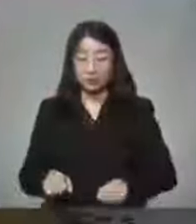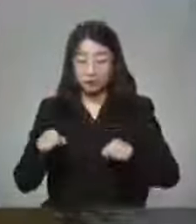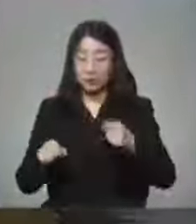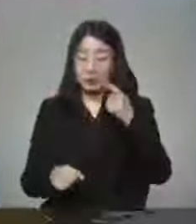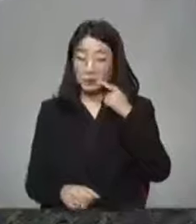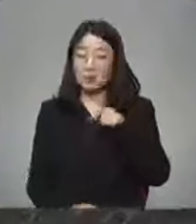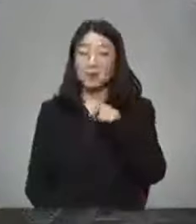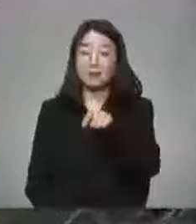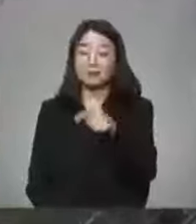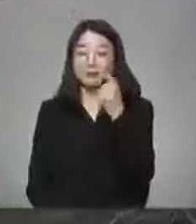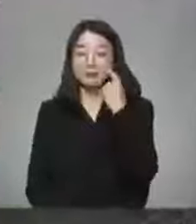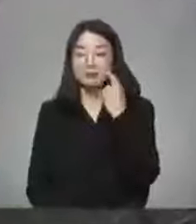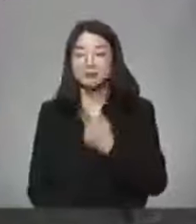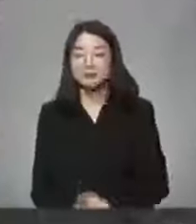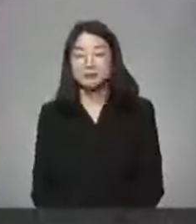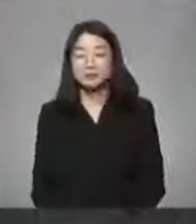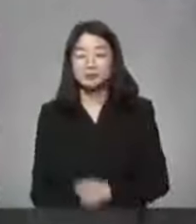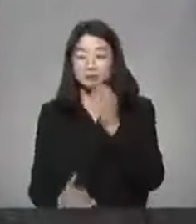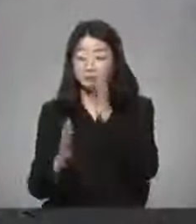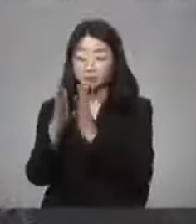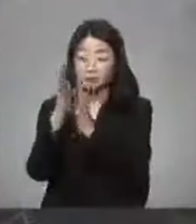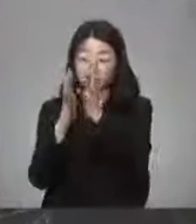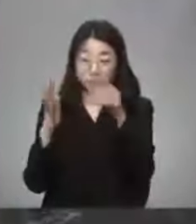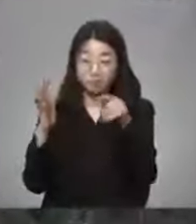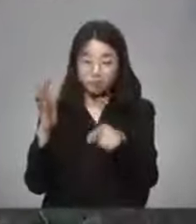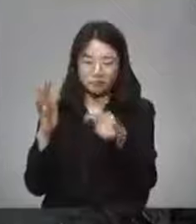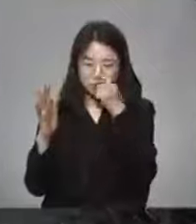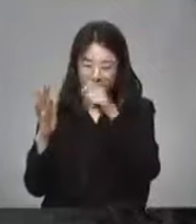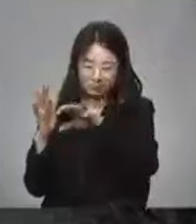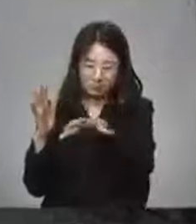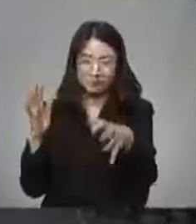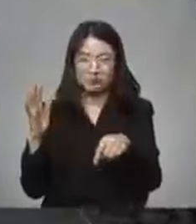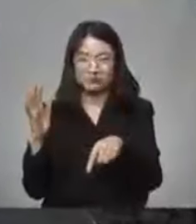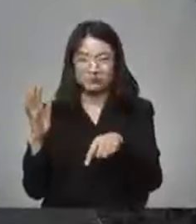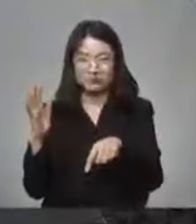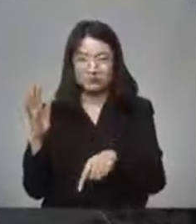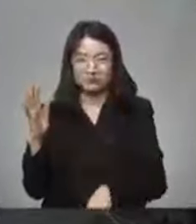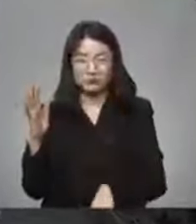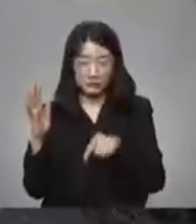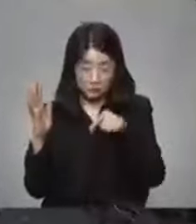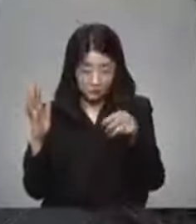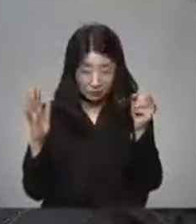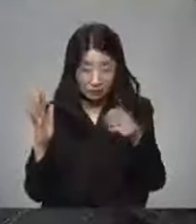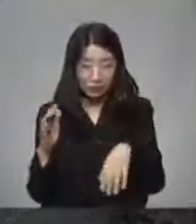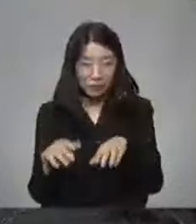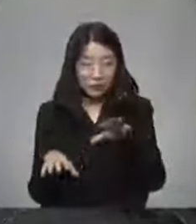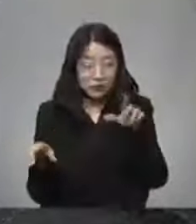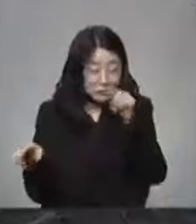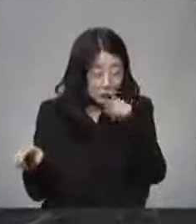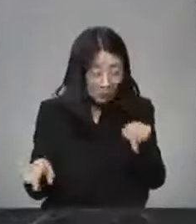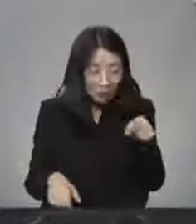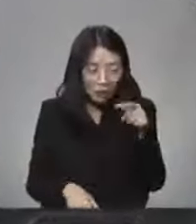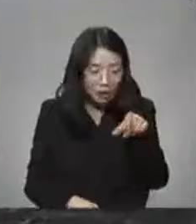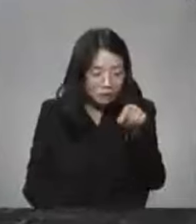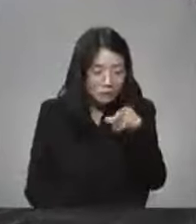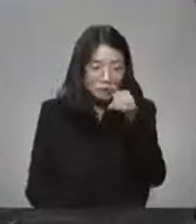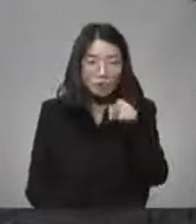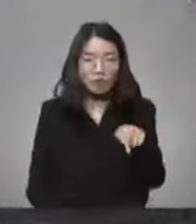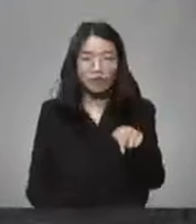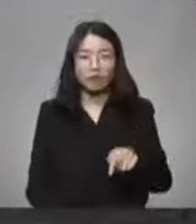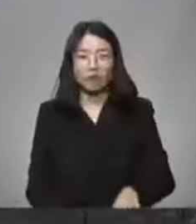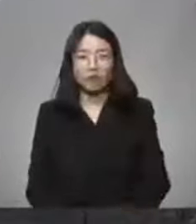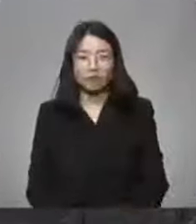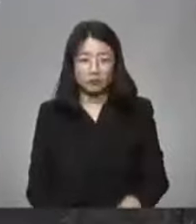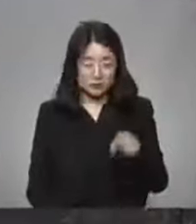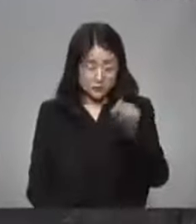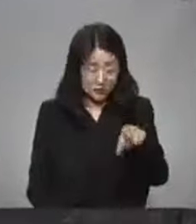확인해 보겠습니다 수풀이 우어진 곳마다 쓰레기가 가득합니다 그 사이에서 새들이 먹이를 찾아 헤맵니다 스티로폼을